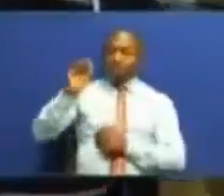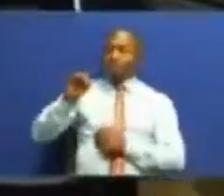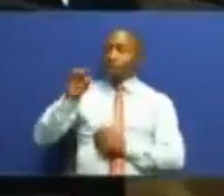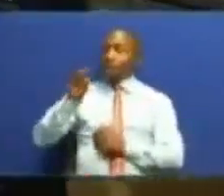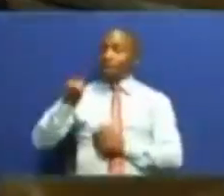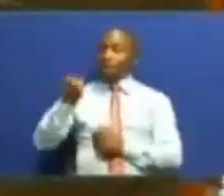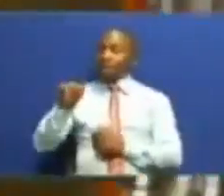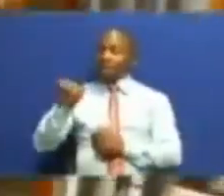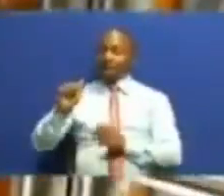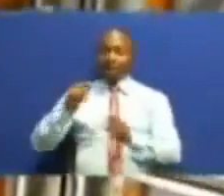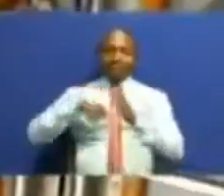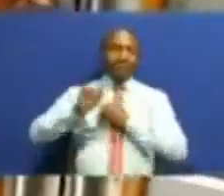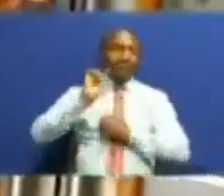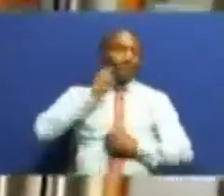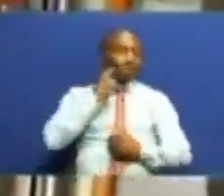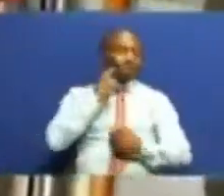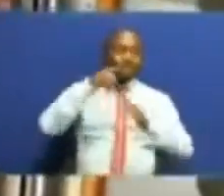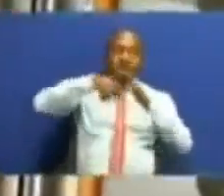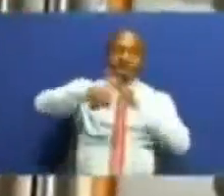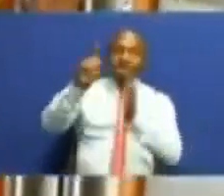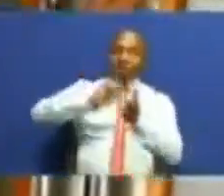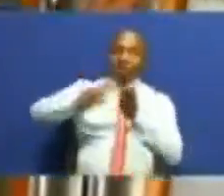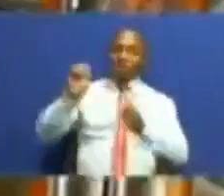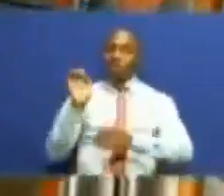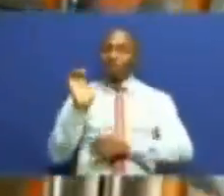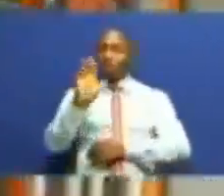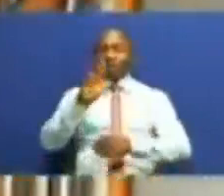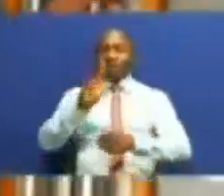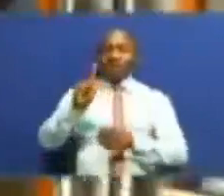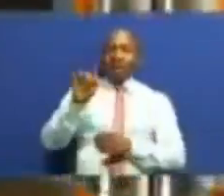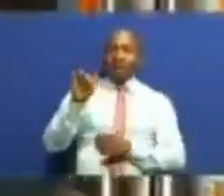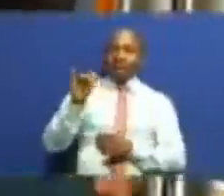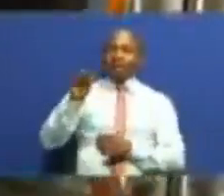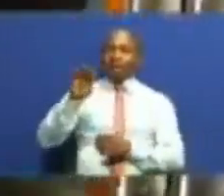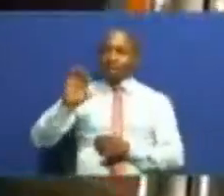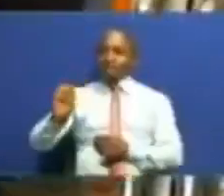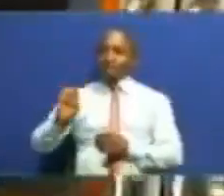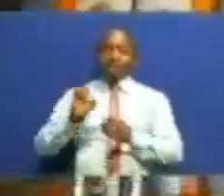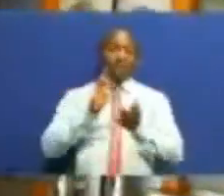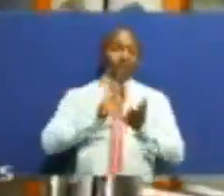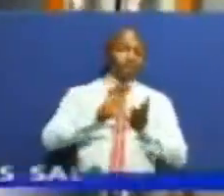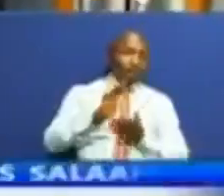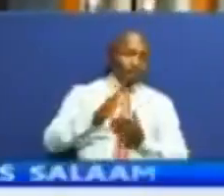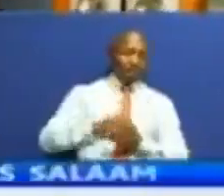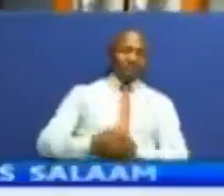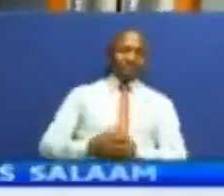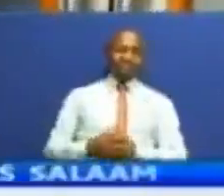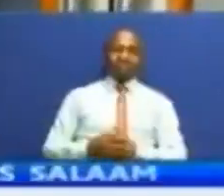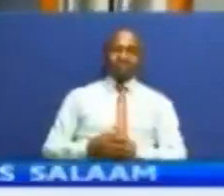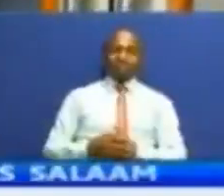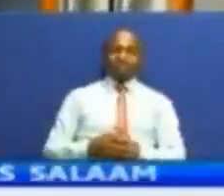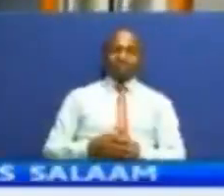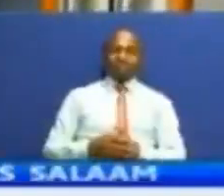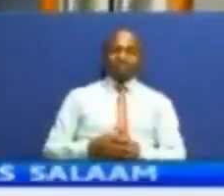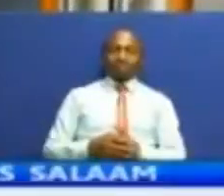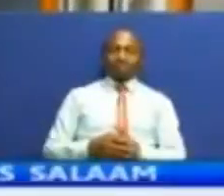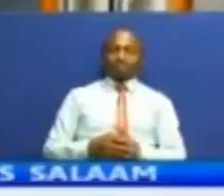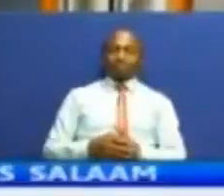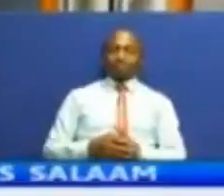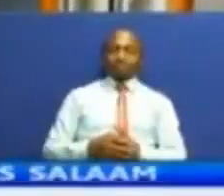meya katika jaribio lake la kuingia ofisini kwake Kariemjee Hall jijini Dar es Salaam.